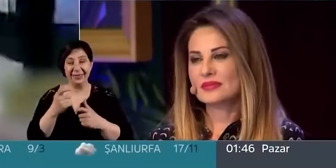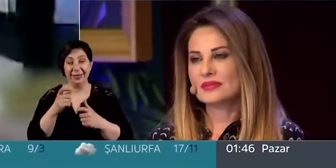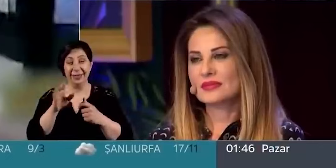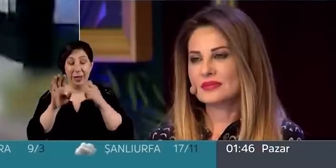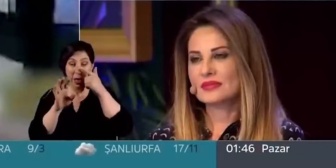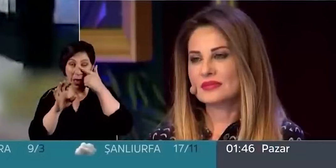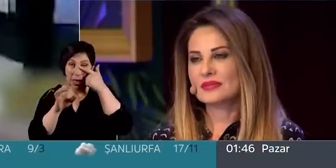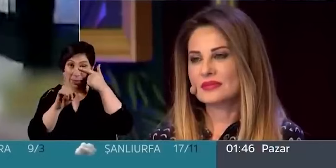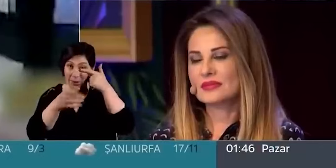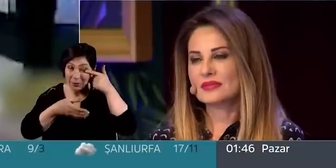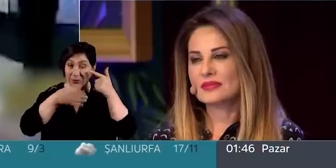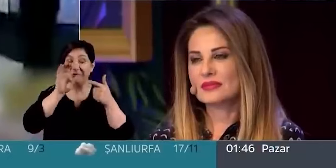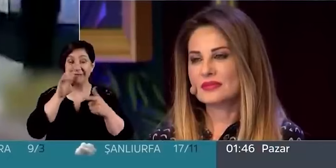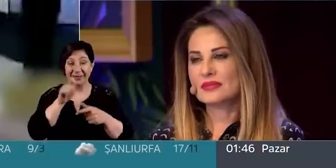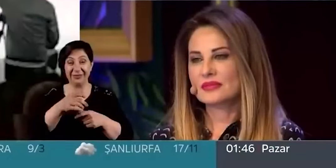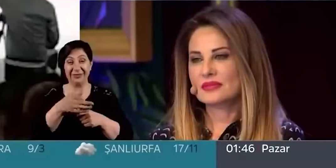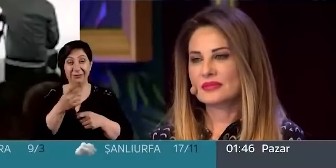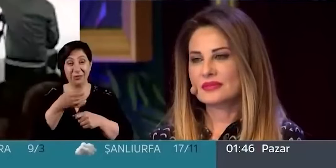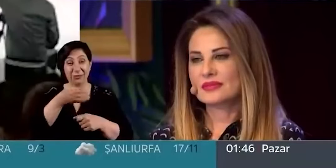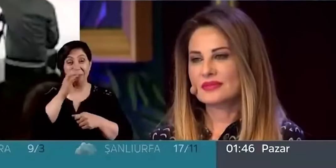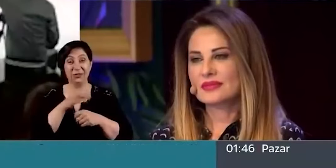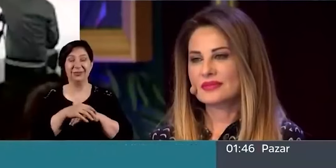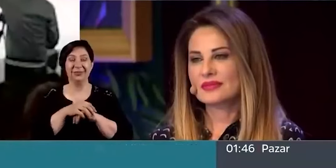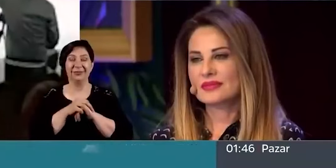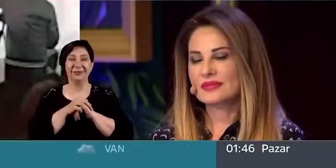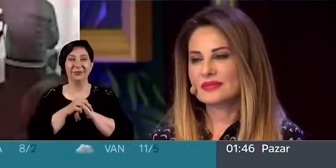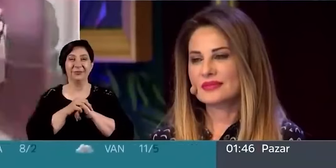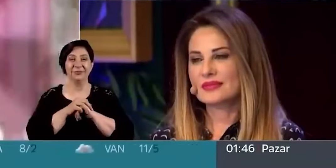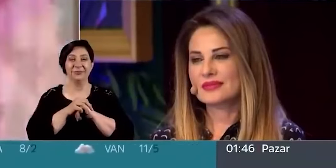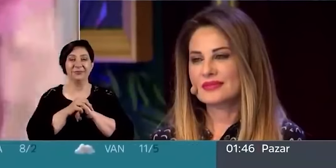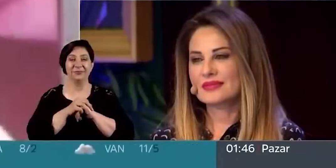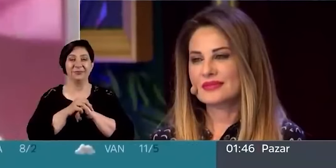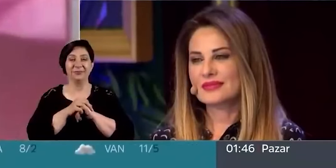Musim bir ben şuradan bir yudum su içerim hiç. Biraz sen.